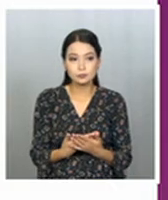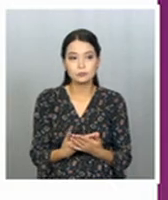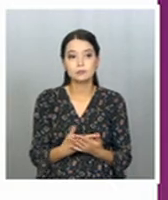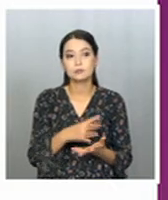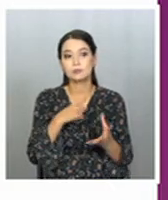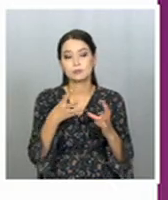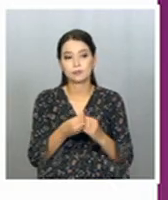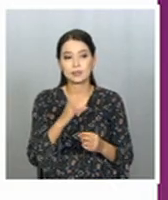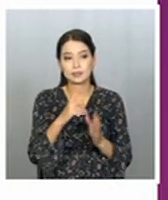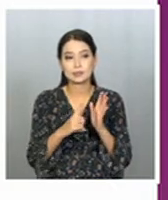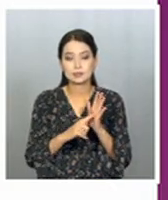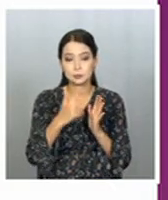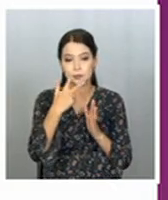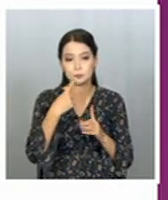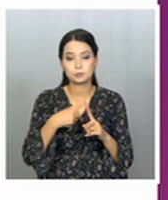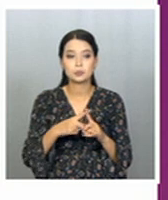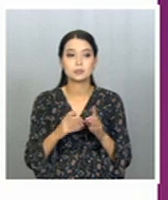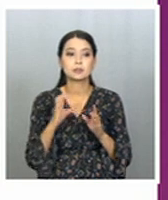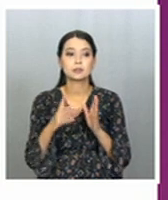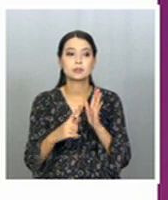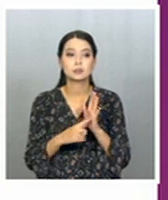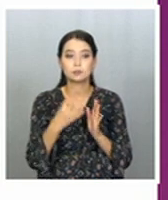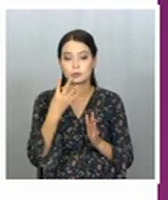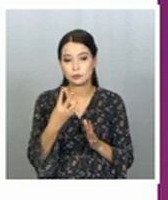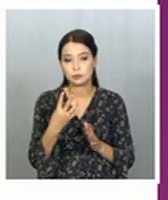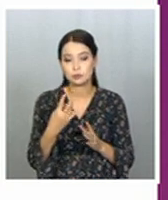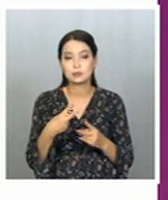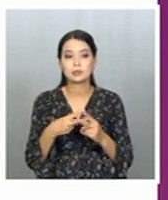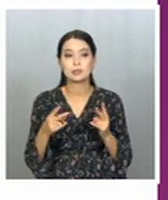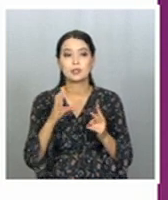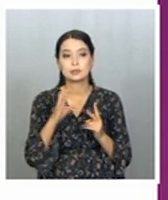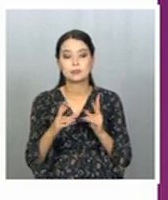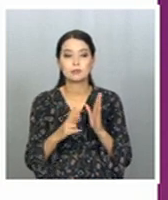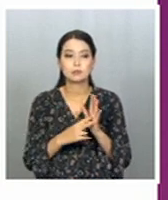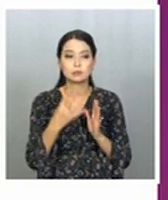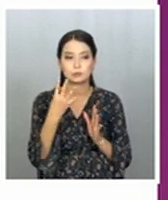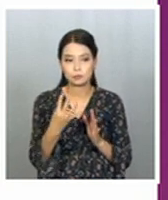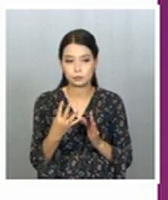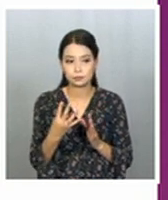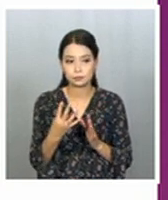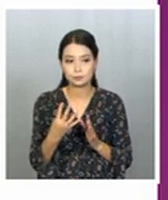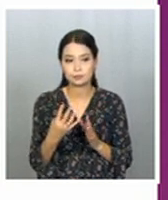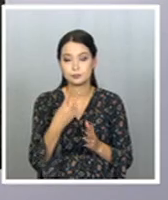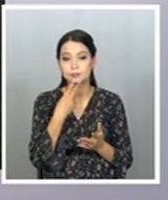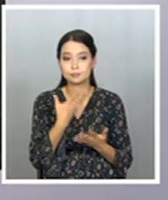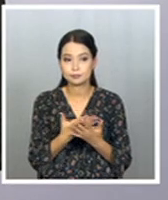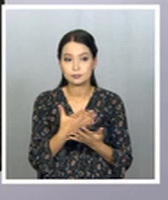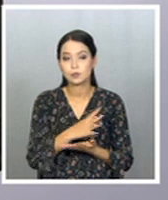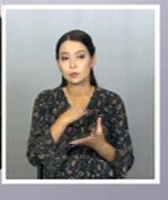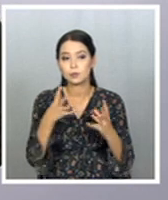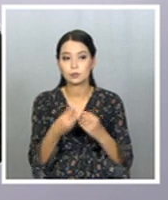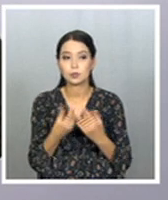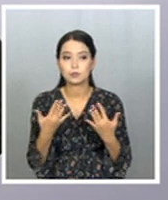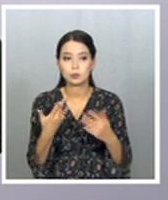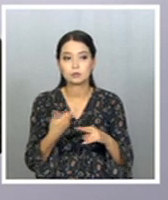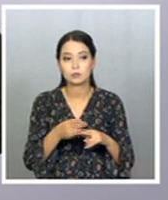теруі мен 7-ден 4 теруінің қосындысы 8-ден 4 теруіне тең екендігін көрсетейік.